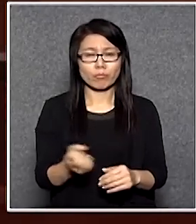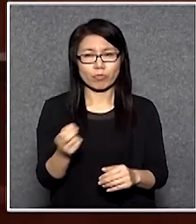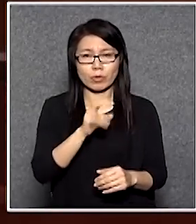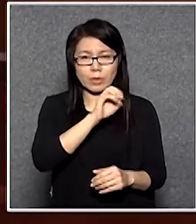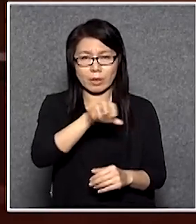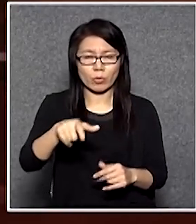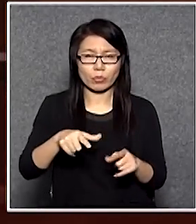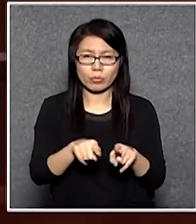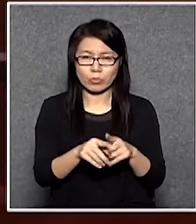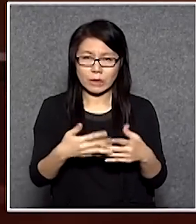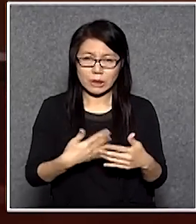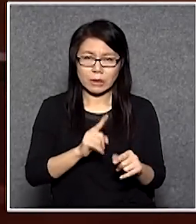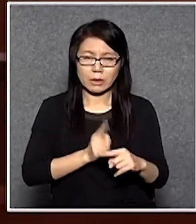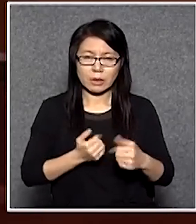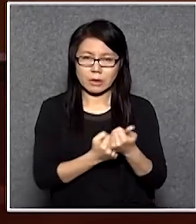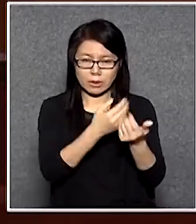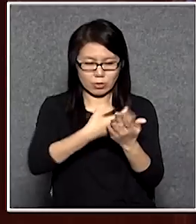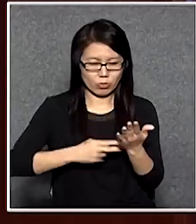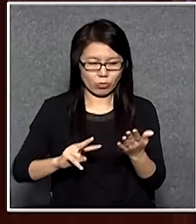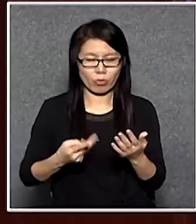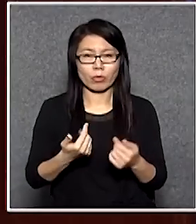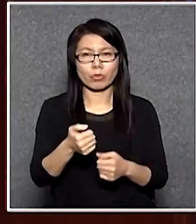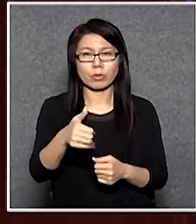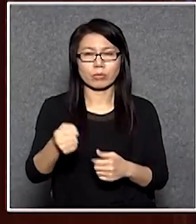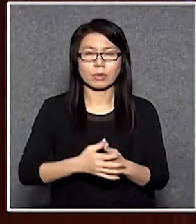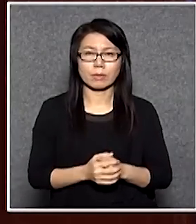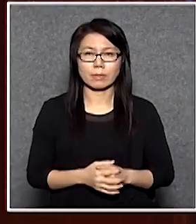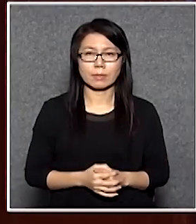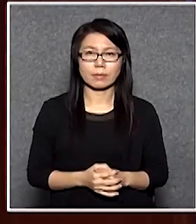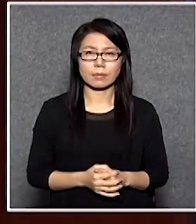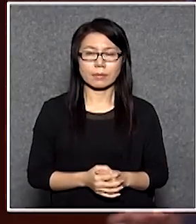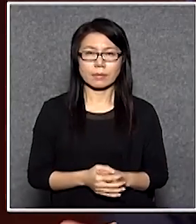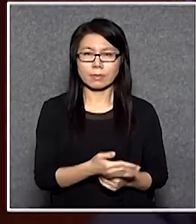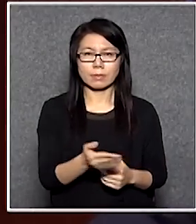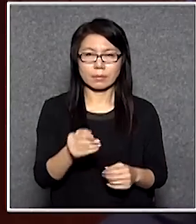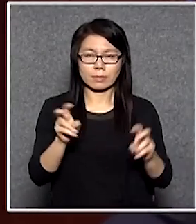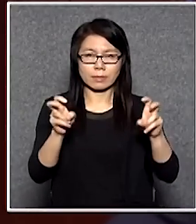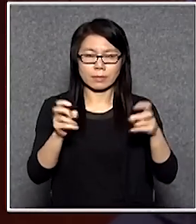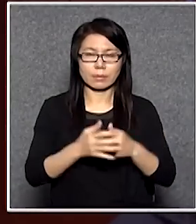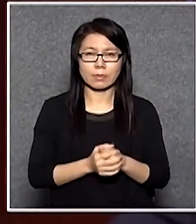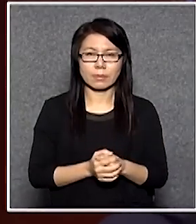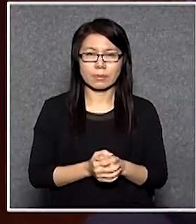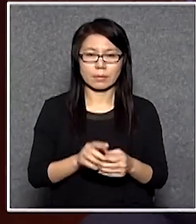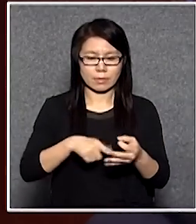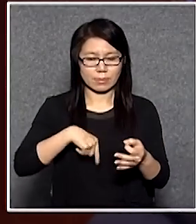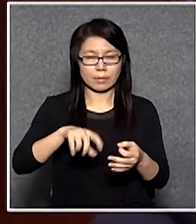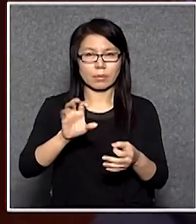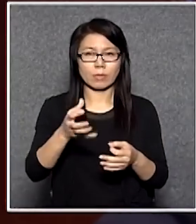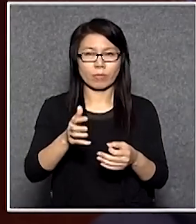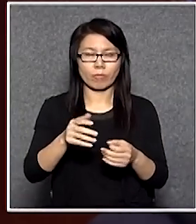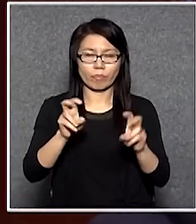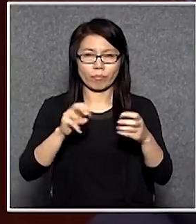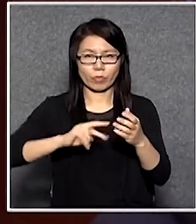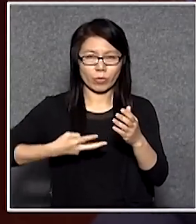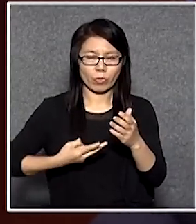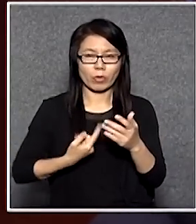位同事就支持我這個修正案，多謝主席。 現在各位提出的待決議題是黃毓民議員動議的修正案